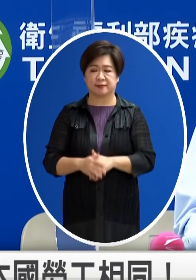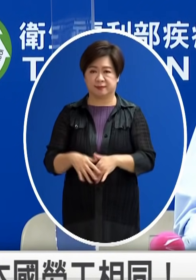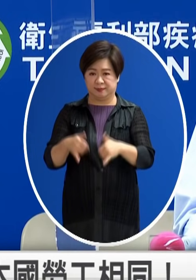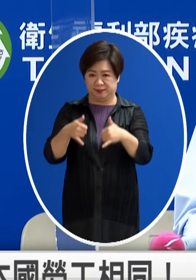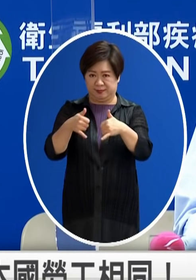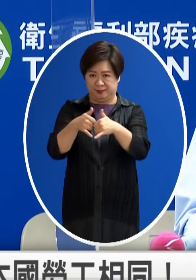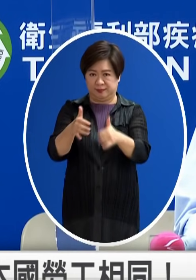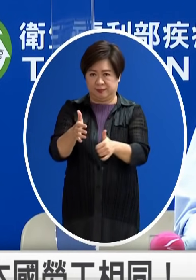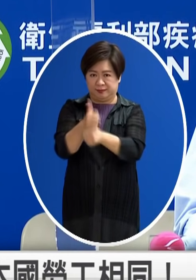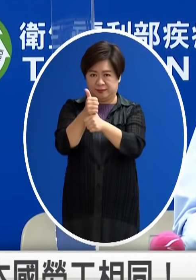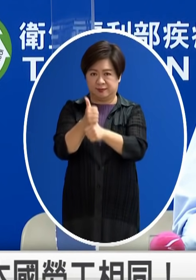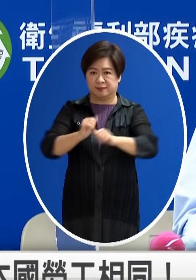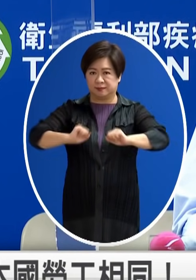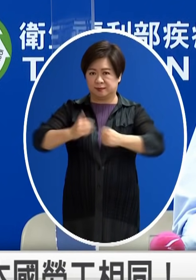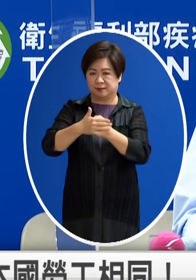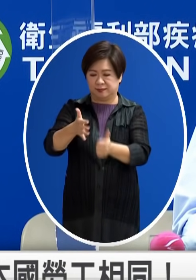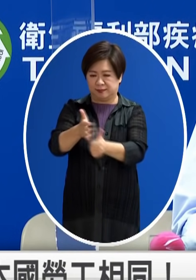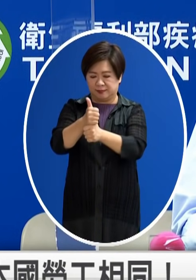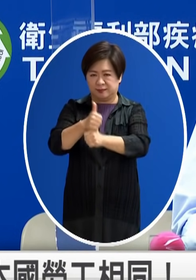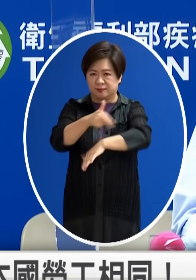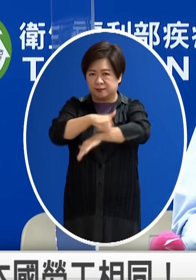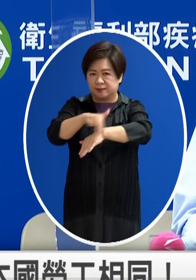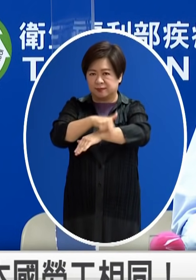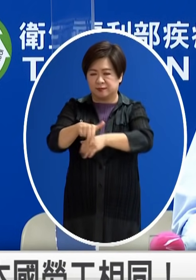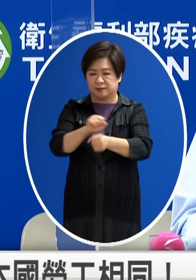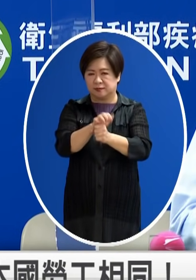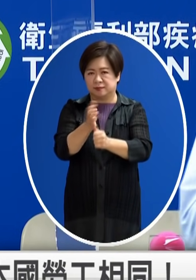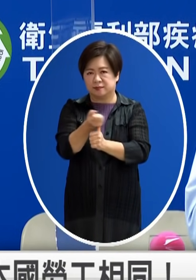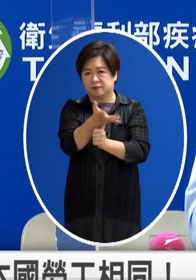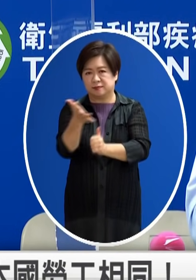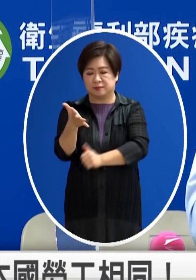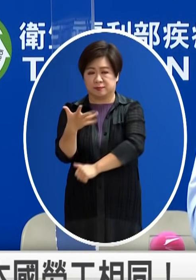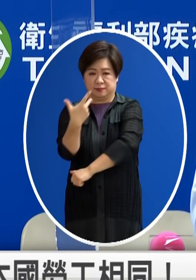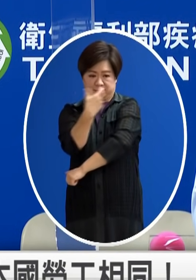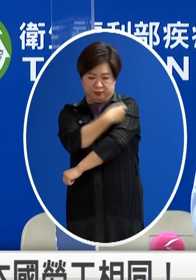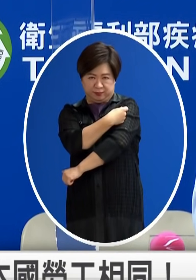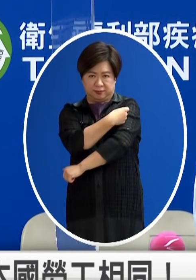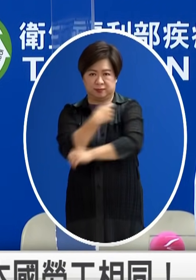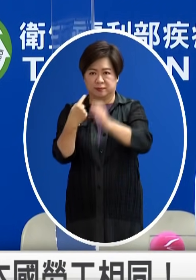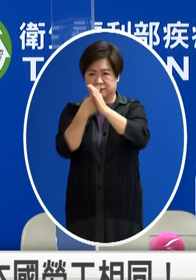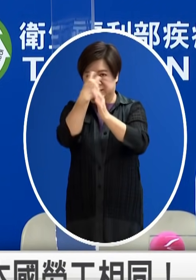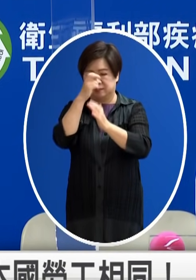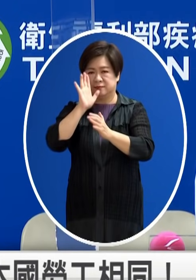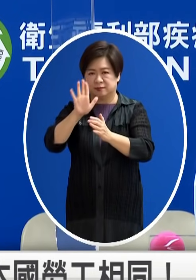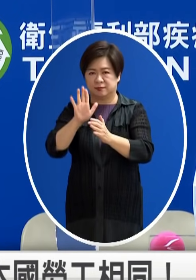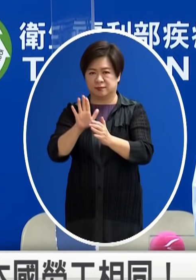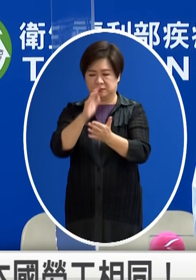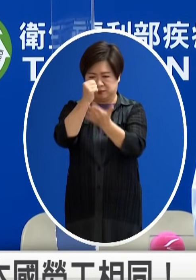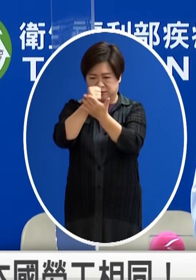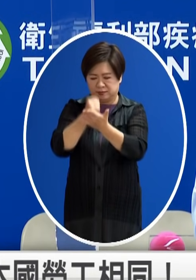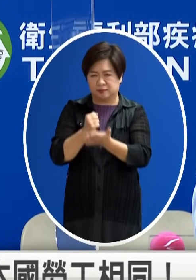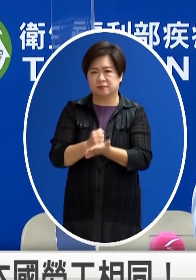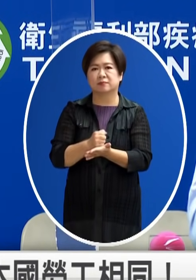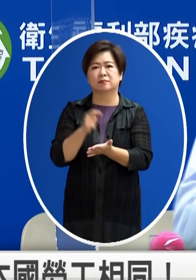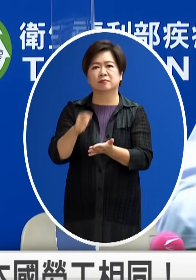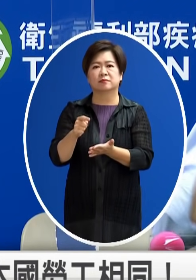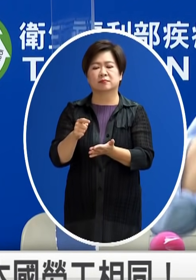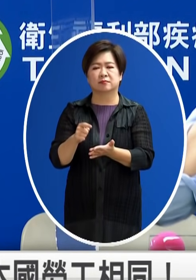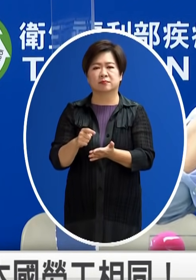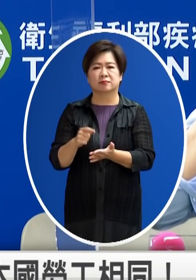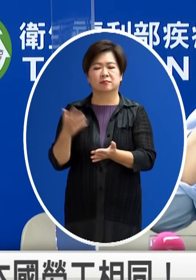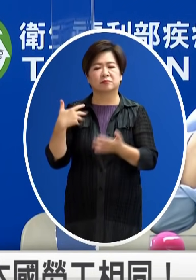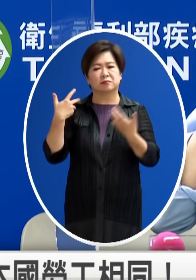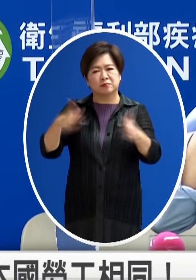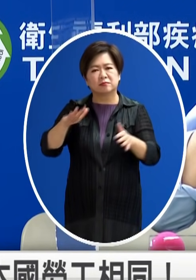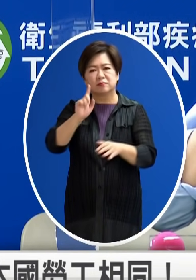健保署哈做的那个 COVID-19 通行证，哈是站在服务的一个角度，哈把相关的记录哈